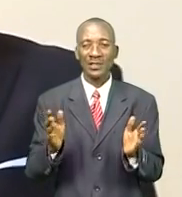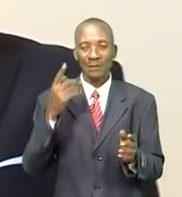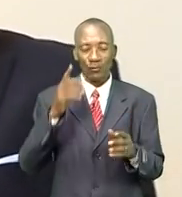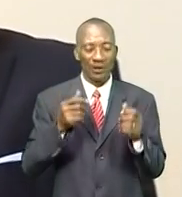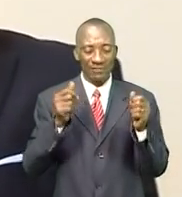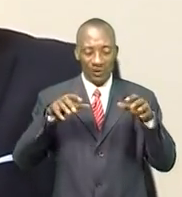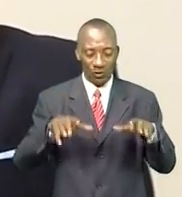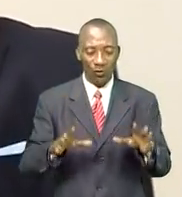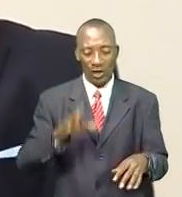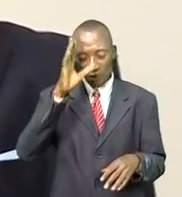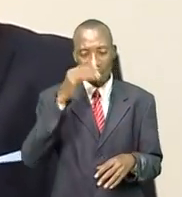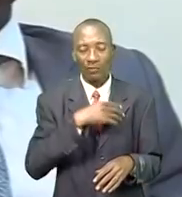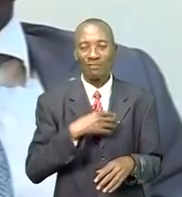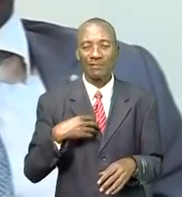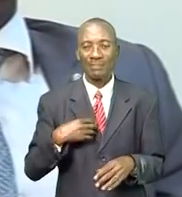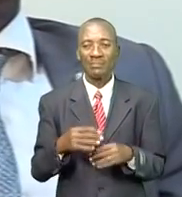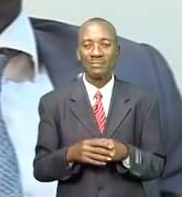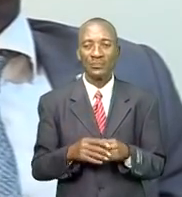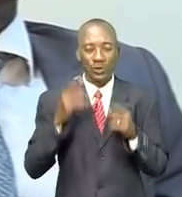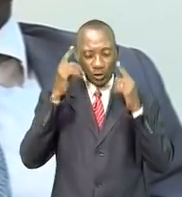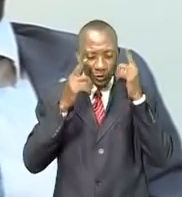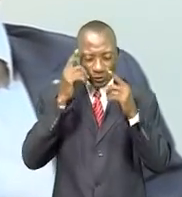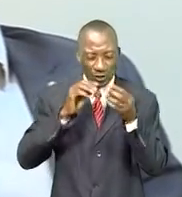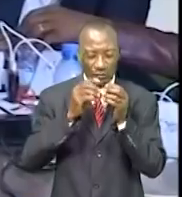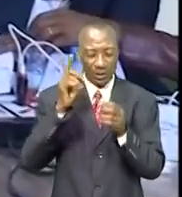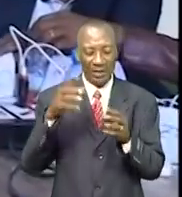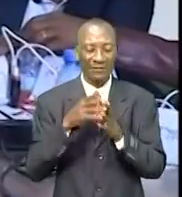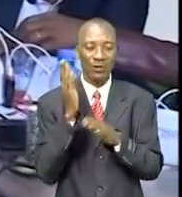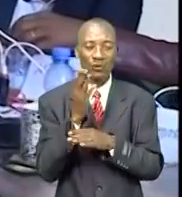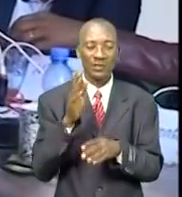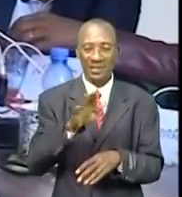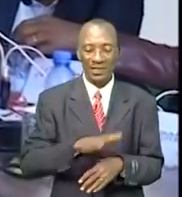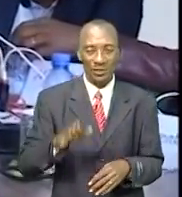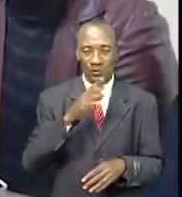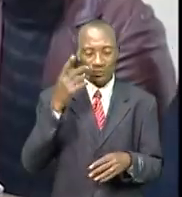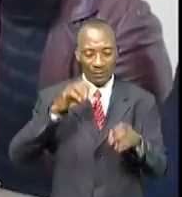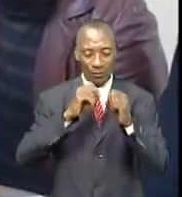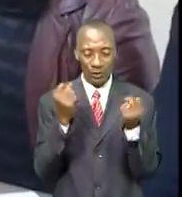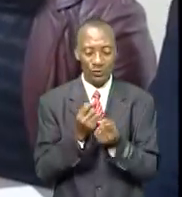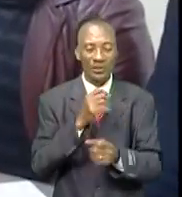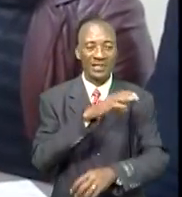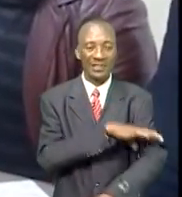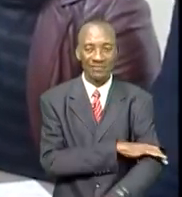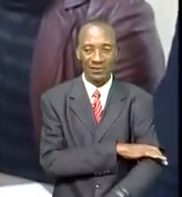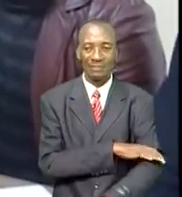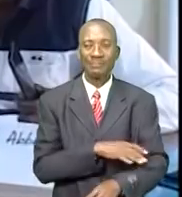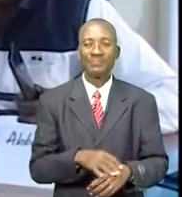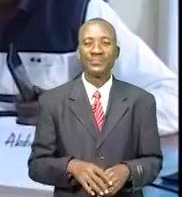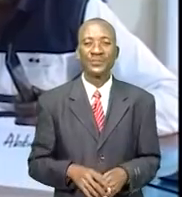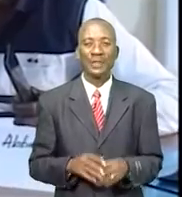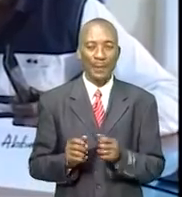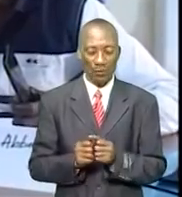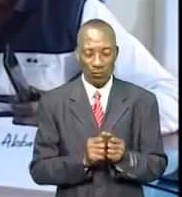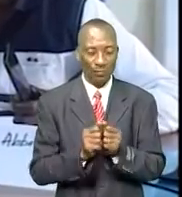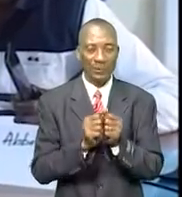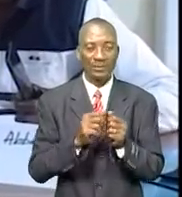Congolaises et Congolais, c'est le souci exprimé par le Conseil national de la société civile pour le suivi et l'accompagnement du